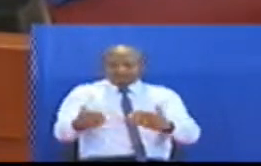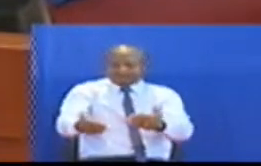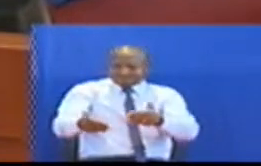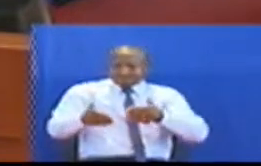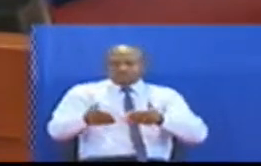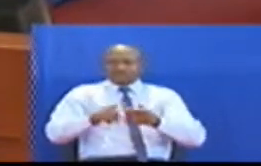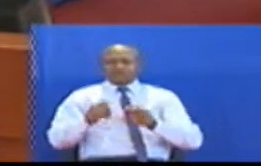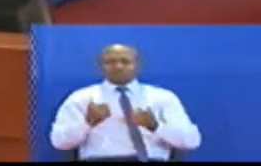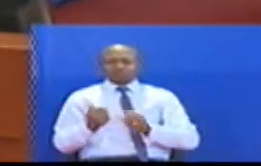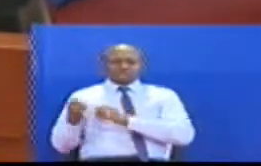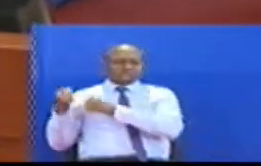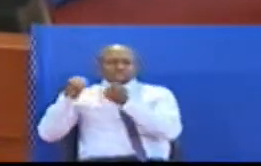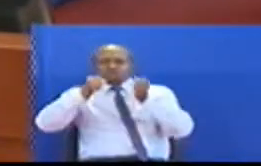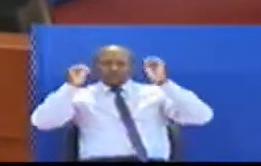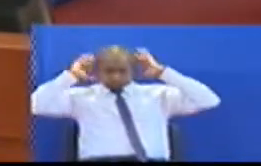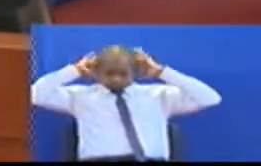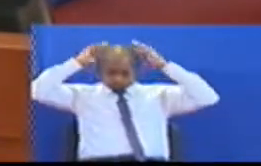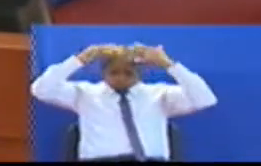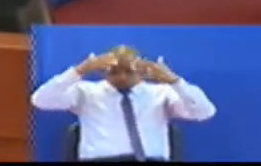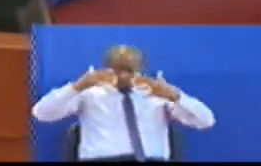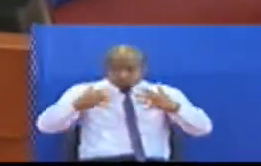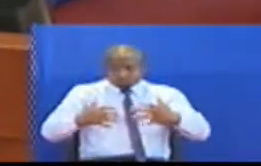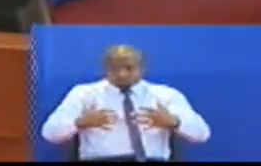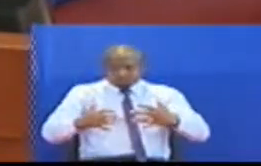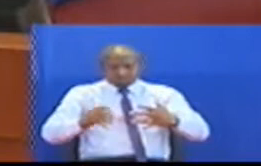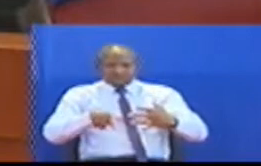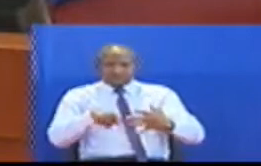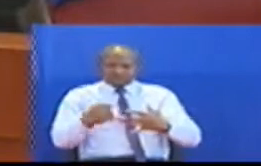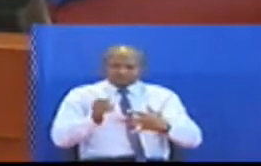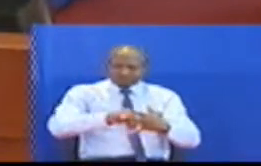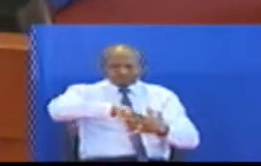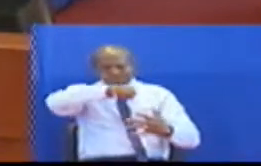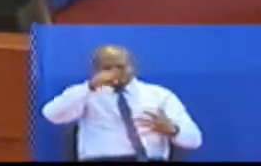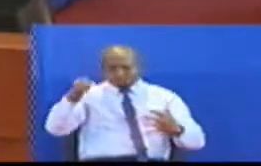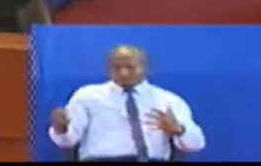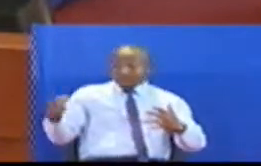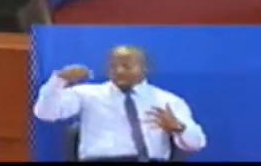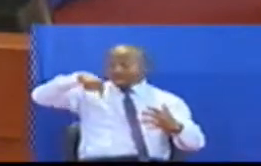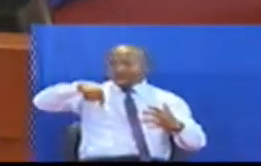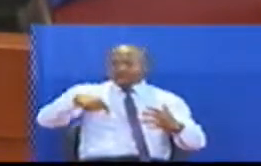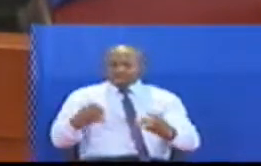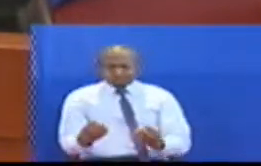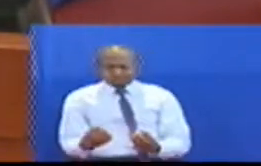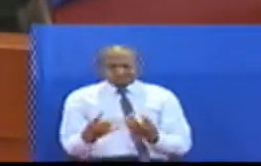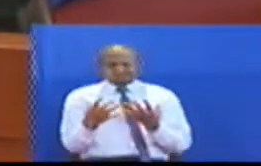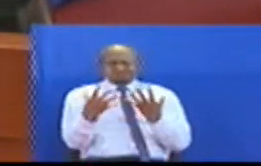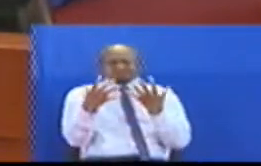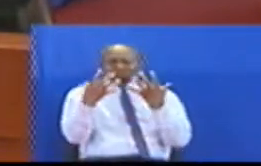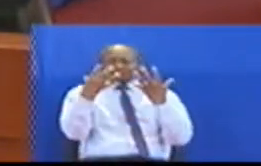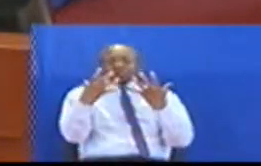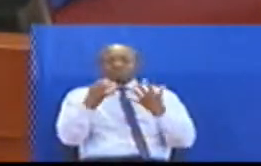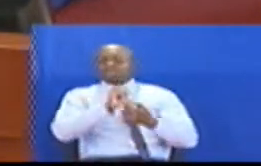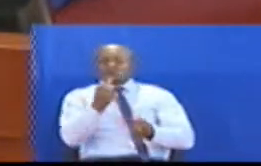Alafu unaifunika shuka. Sasa kile chungu kile unakitoa mfuniko. Kwa hiyo unapata ule mvuke, piwa mvuke, sio